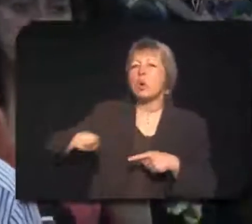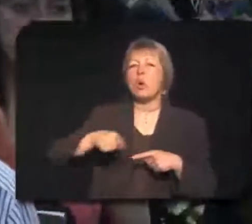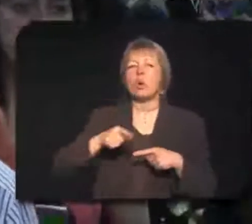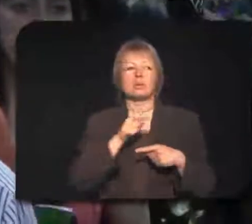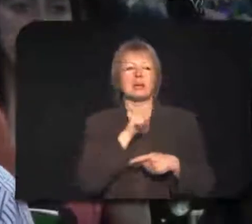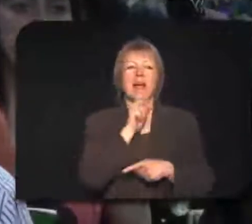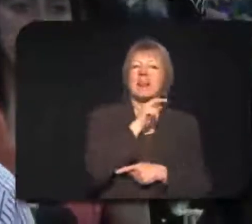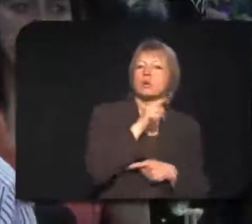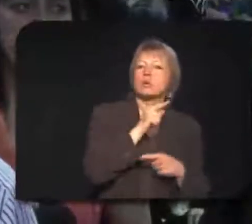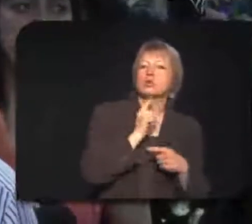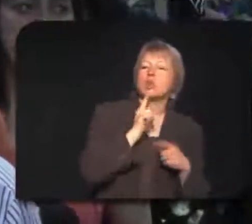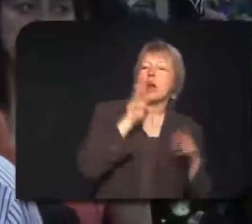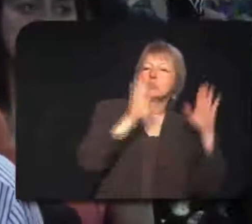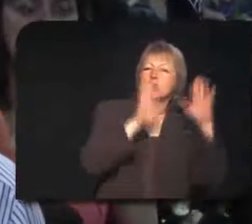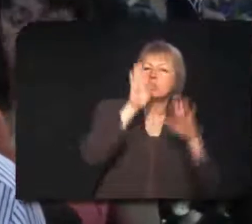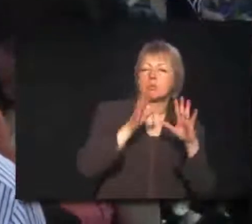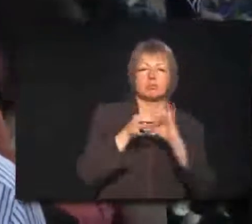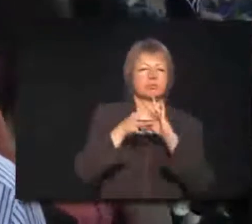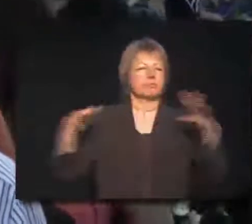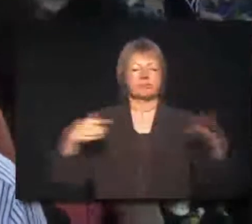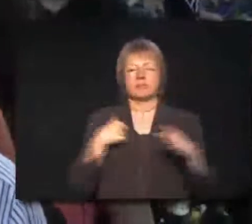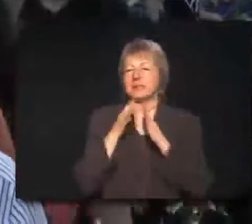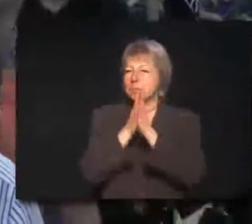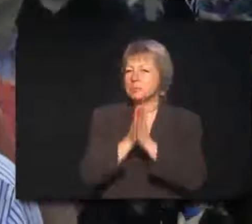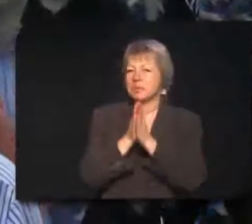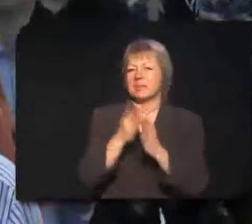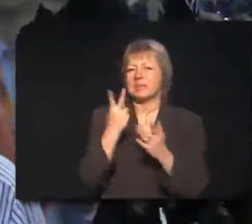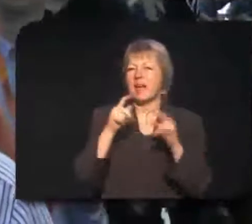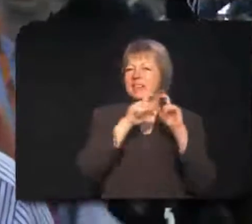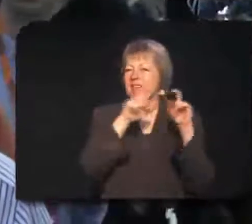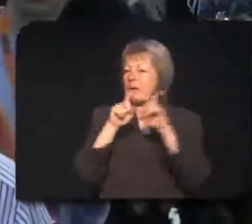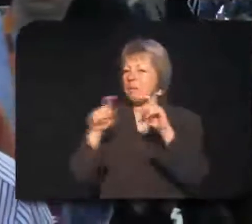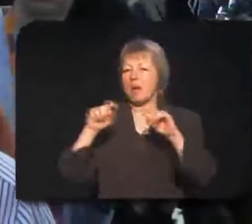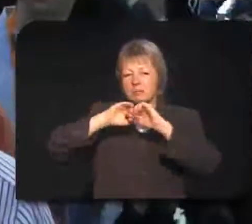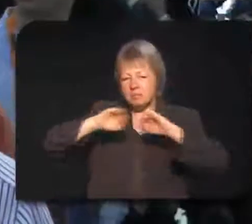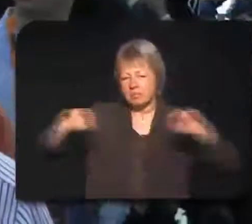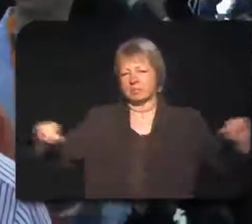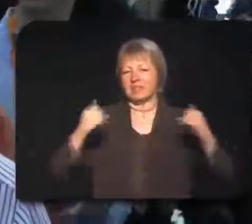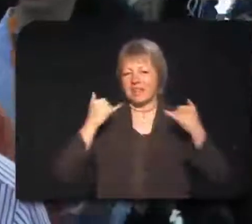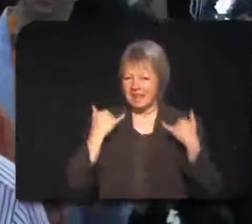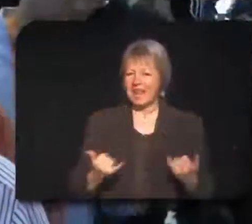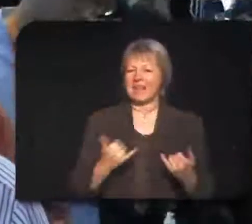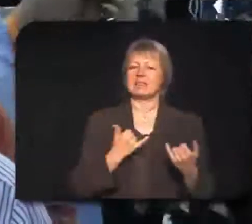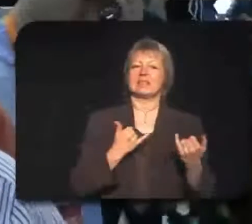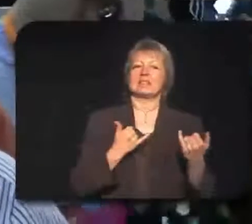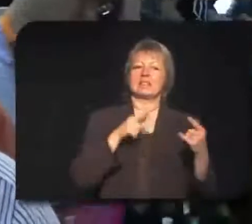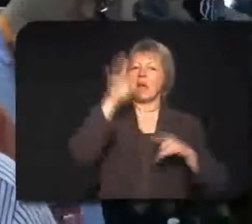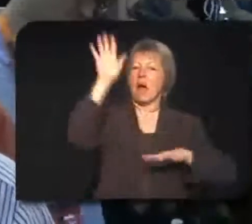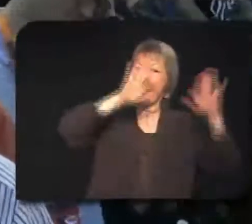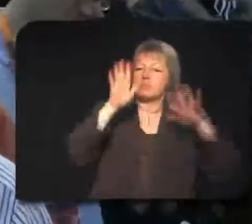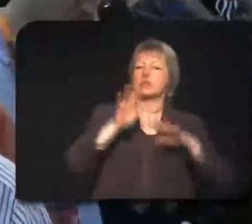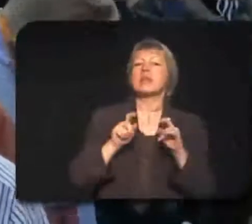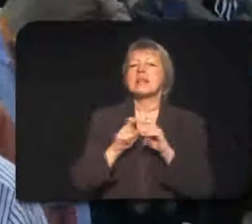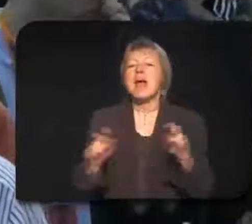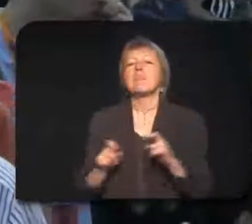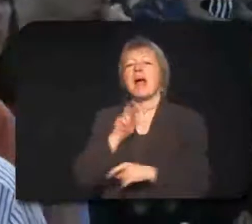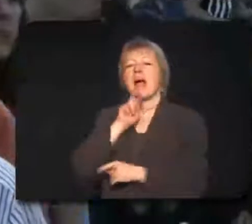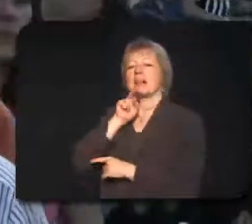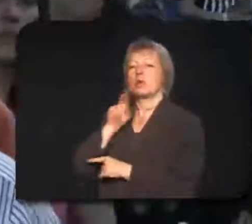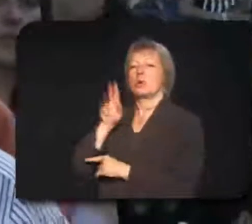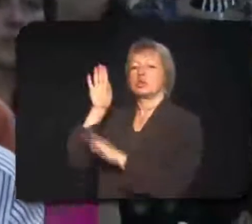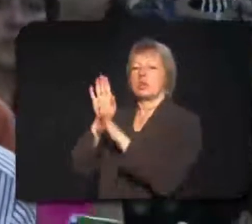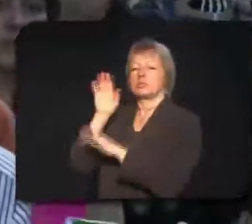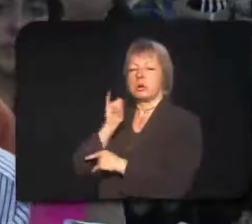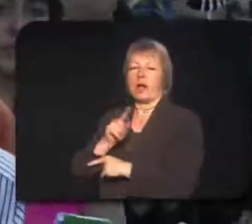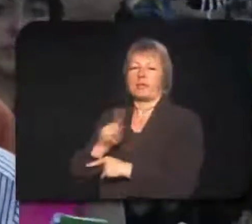bitte euch lasst uns diese beiden Themen trennen lasst uns nur über elektronische Abstimmung abstimmen lasst uns nur diese Entscheidung